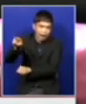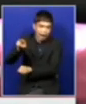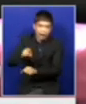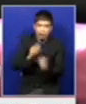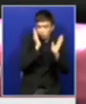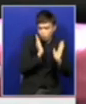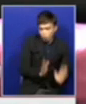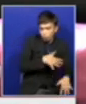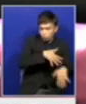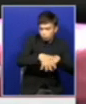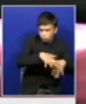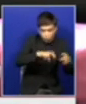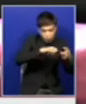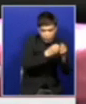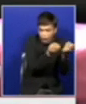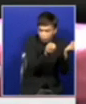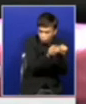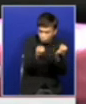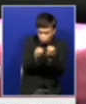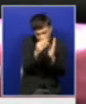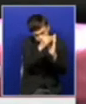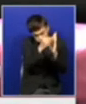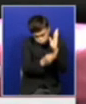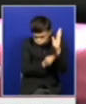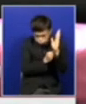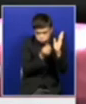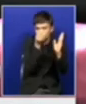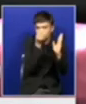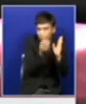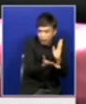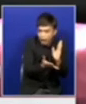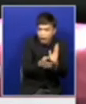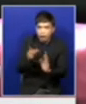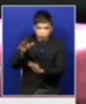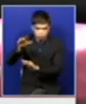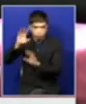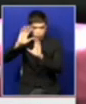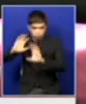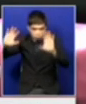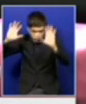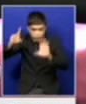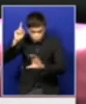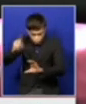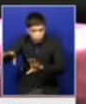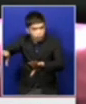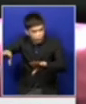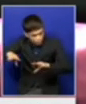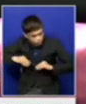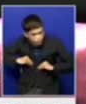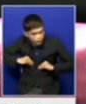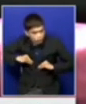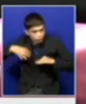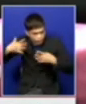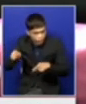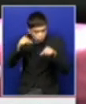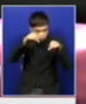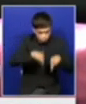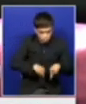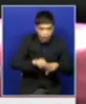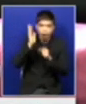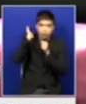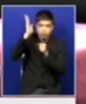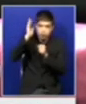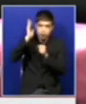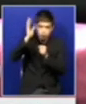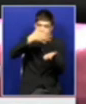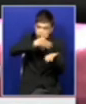ทุกหย่อมย่าขนาดนี้เพื่อนสมาชิกรู้ดีท่านต้องยอมรับความจริงค่ะและเอานำความจริงนั้นมาพูดกันในสภา